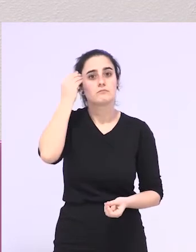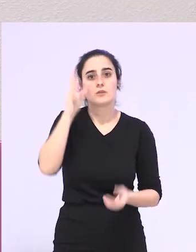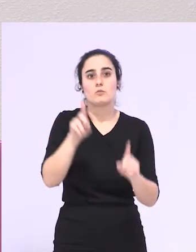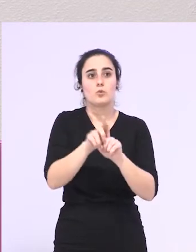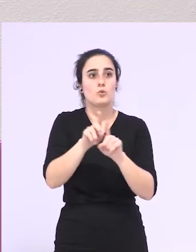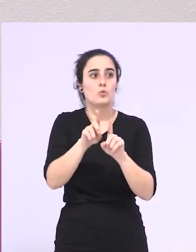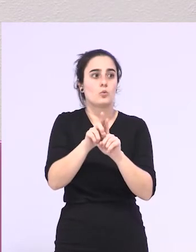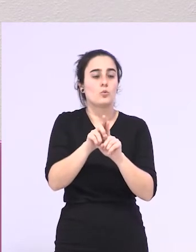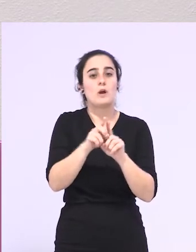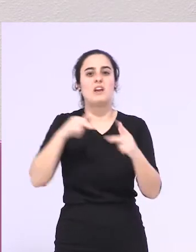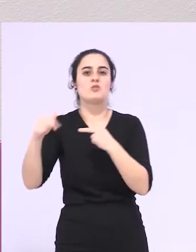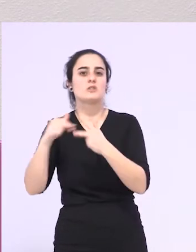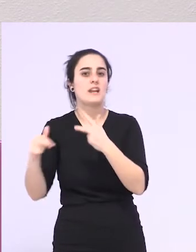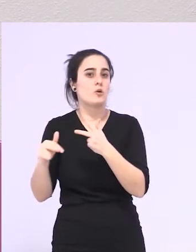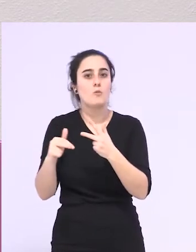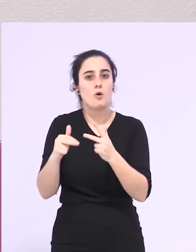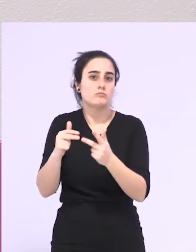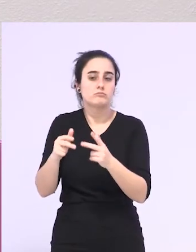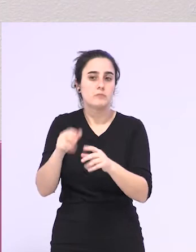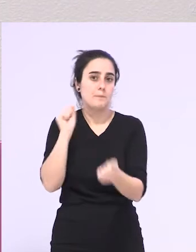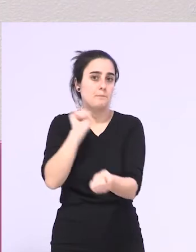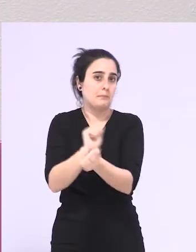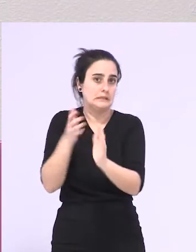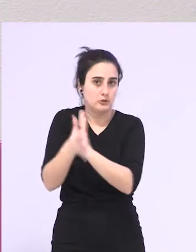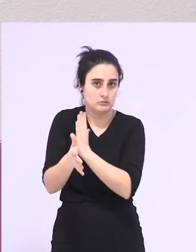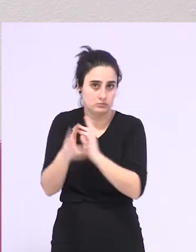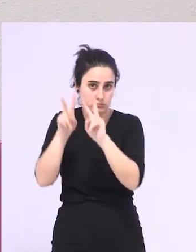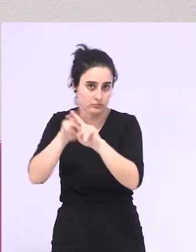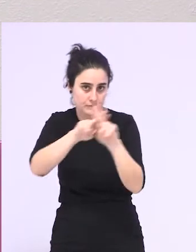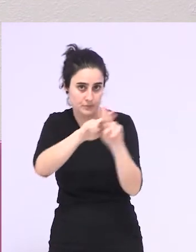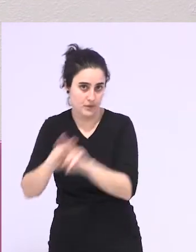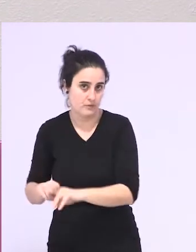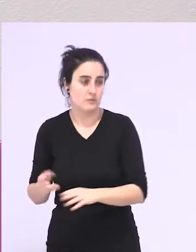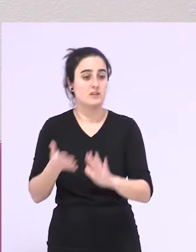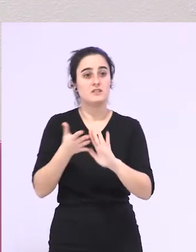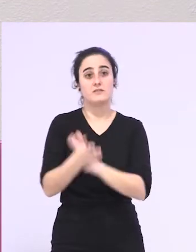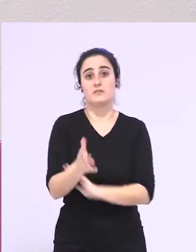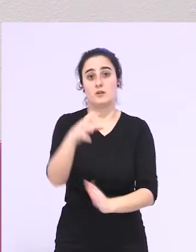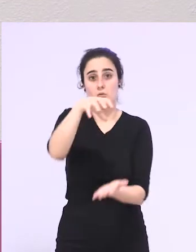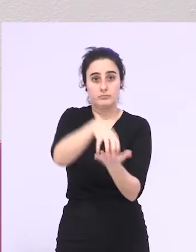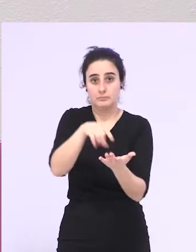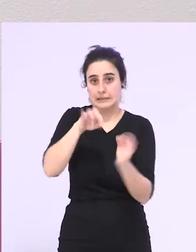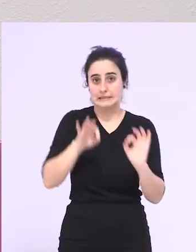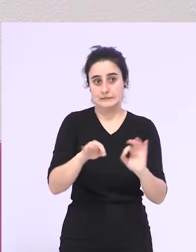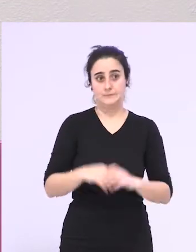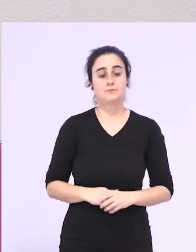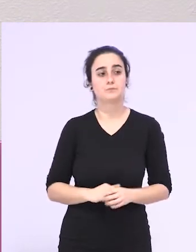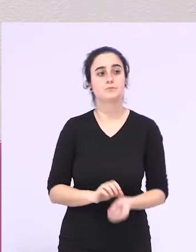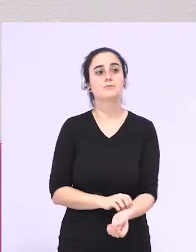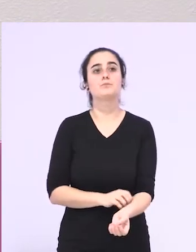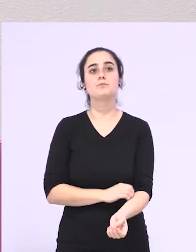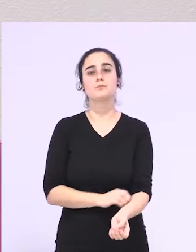betiko zigor berrikusgarria, horrelako zerbait euskeraz. Bueno, eufemismo badala biziosoko espetxe zigorrantzat.